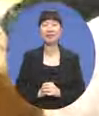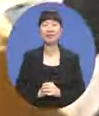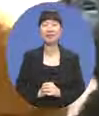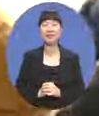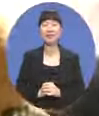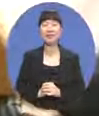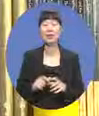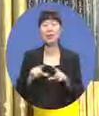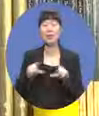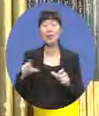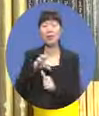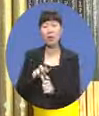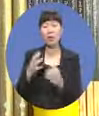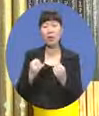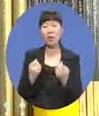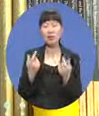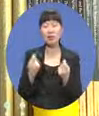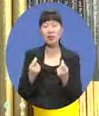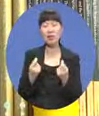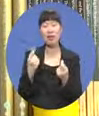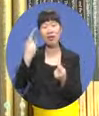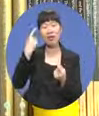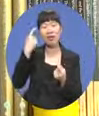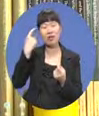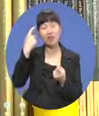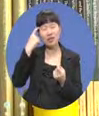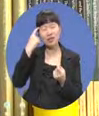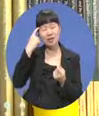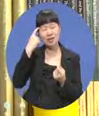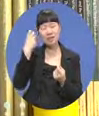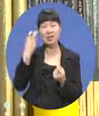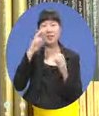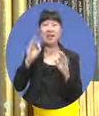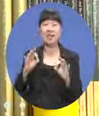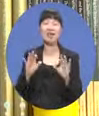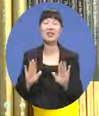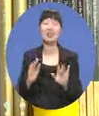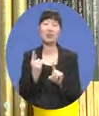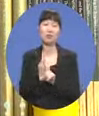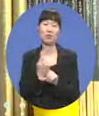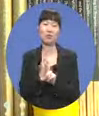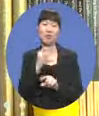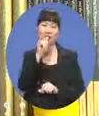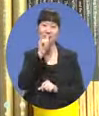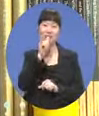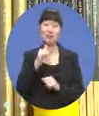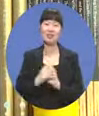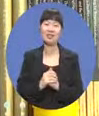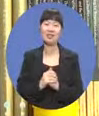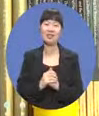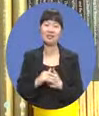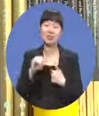평소에 억압이 좀 많았던 것 같아요. 지금 돌이켜 보면 그걸 좀 고쳐가 나가고 좀